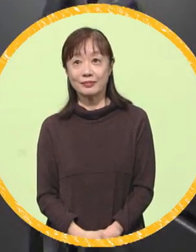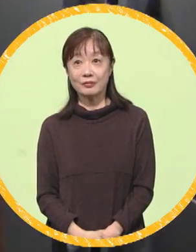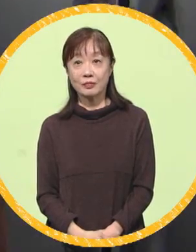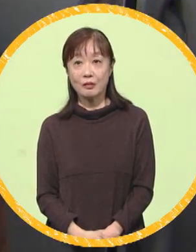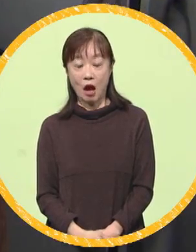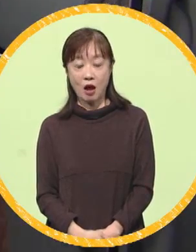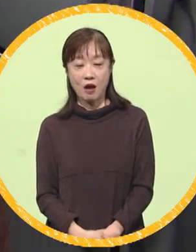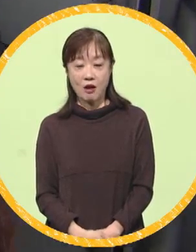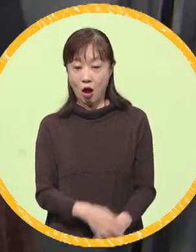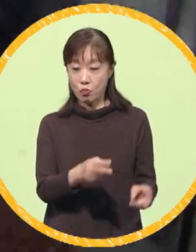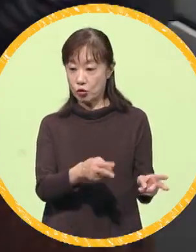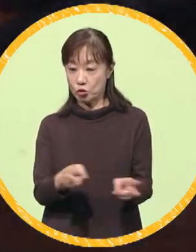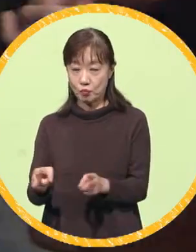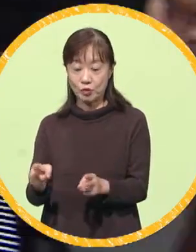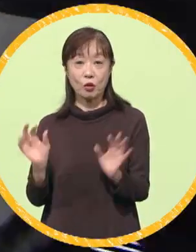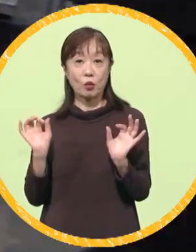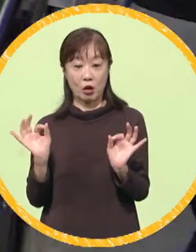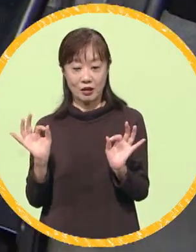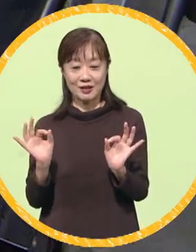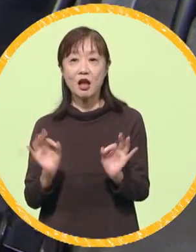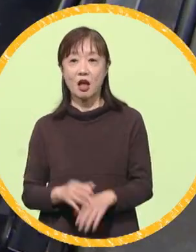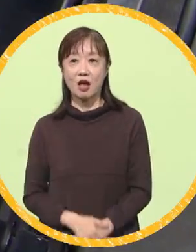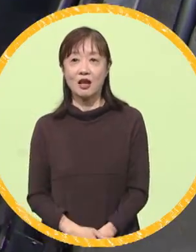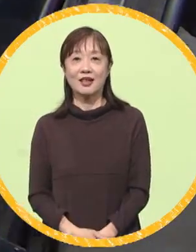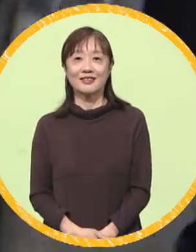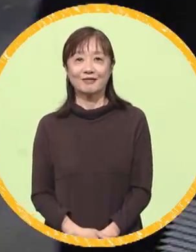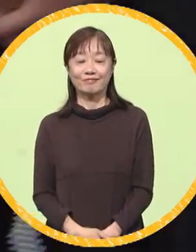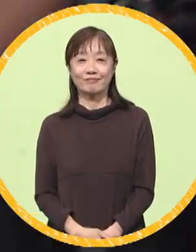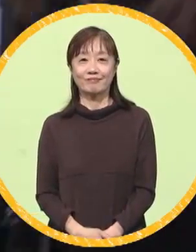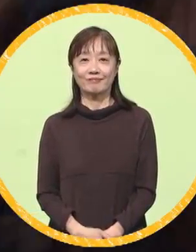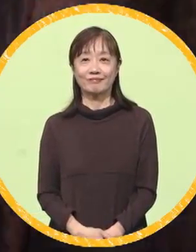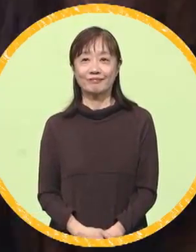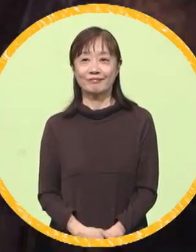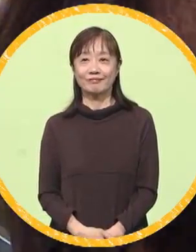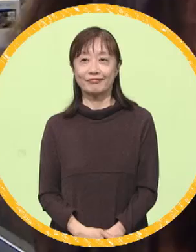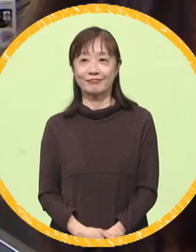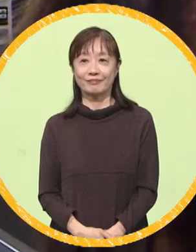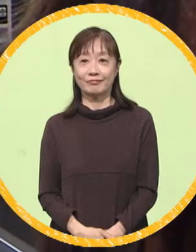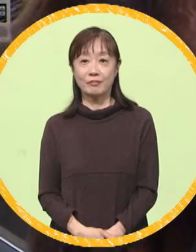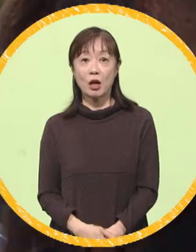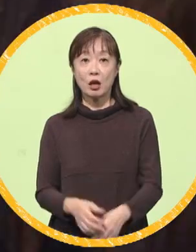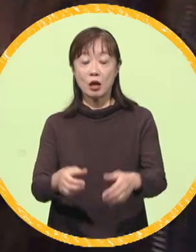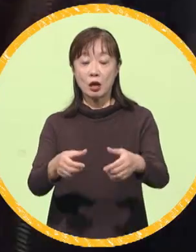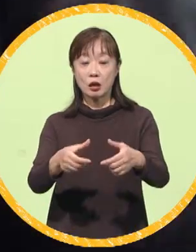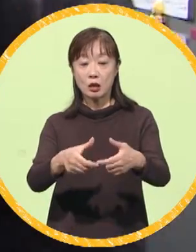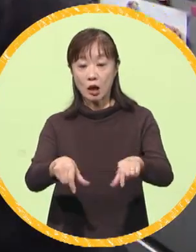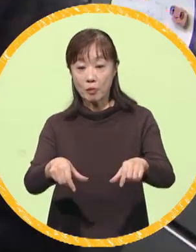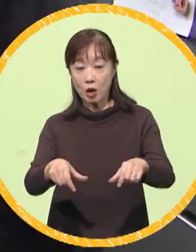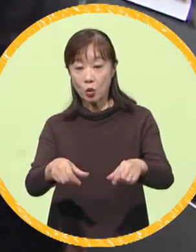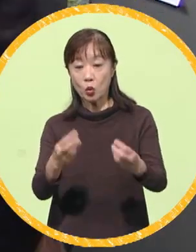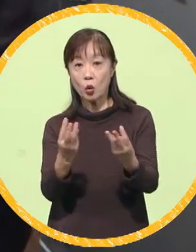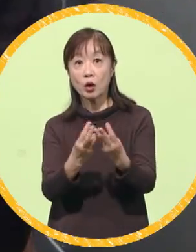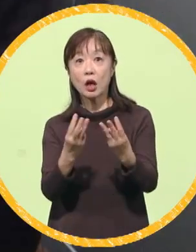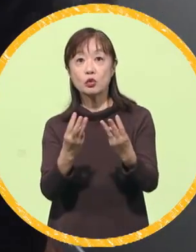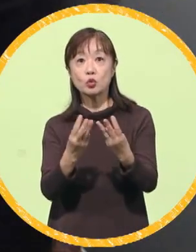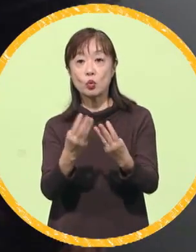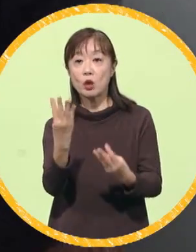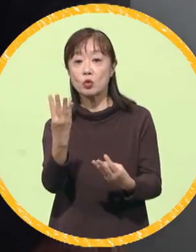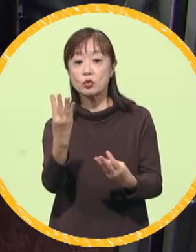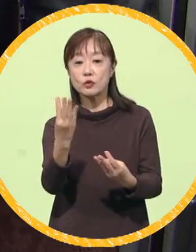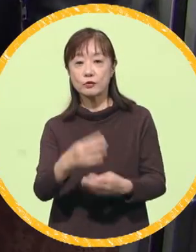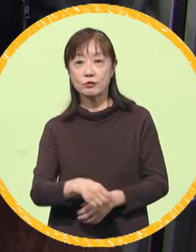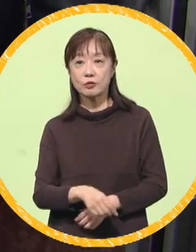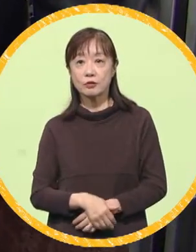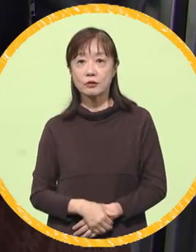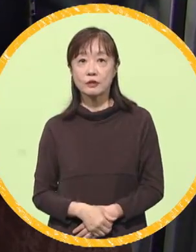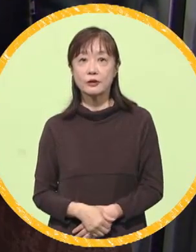もう準備できてるんですね。 はい、 もうさすが手際がいいですね。 ありがとうございます。 卵が4つありますけど、 はい、